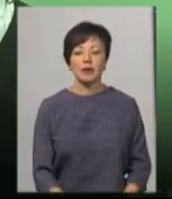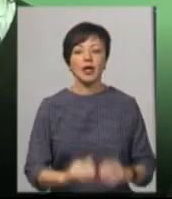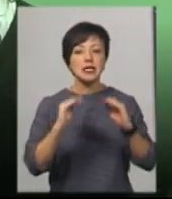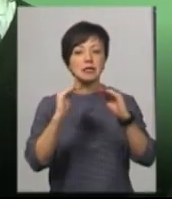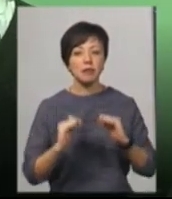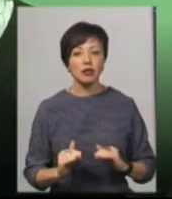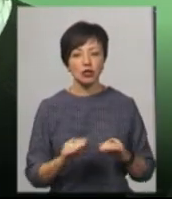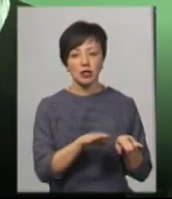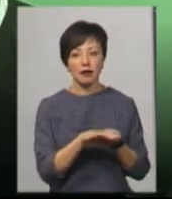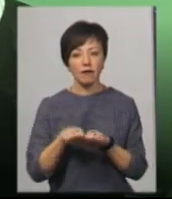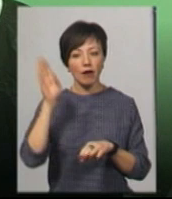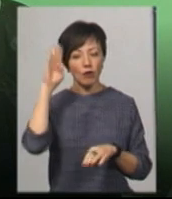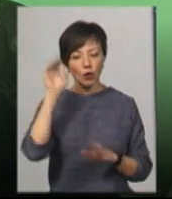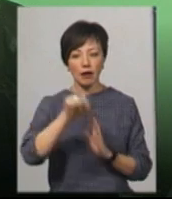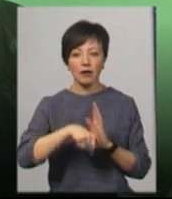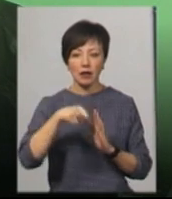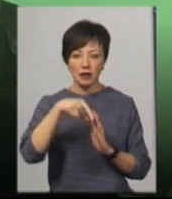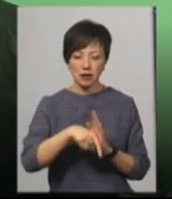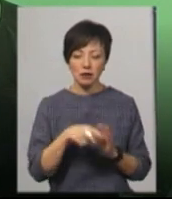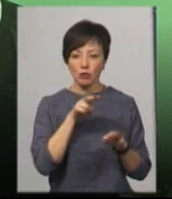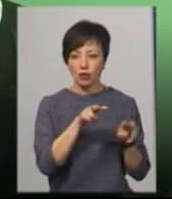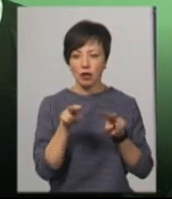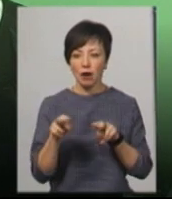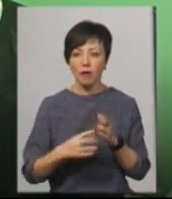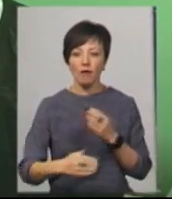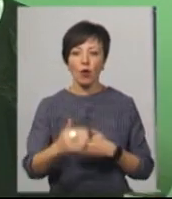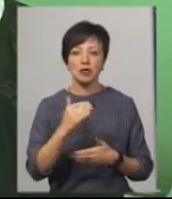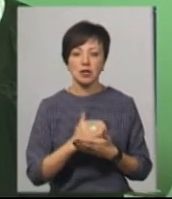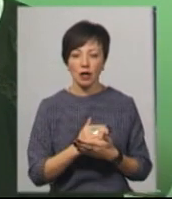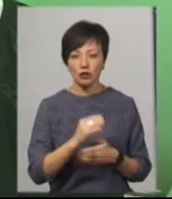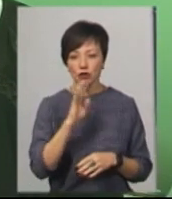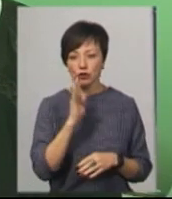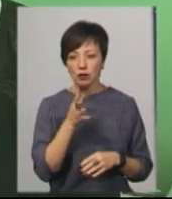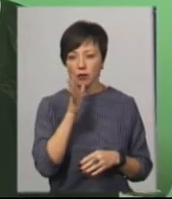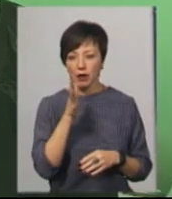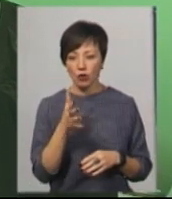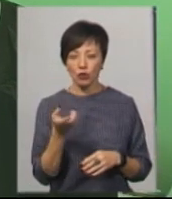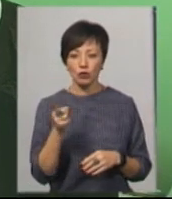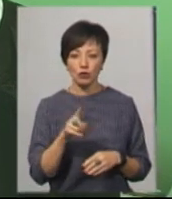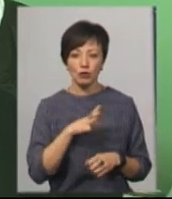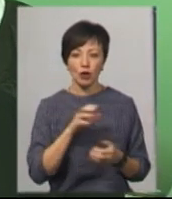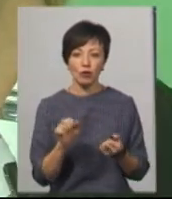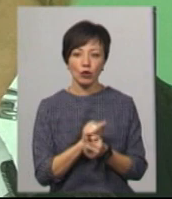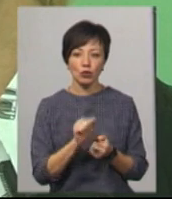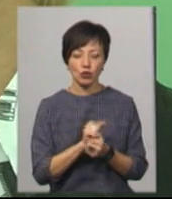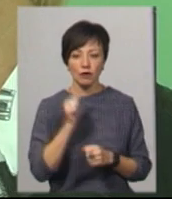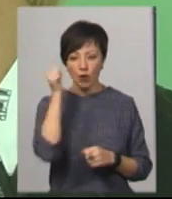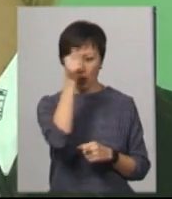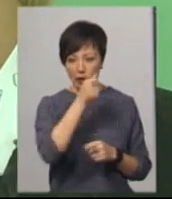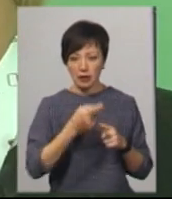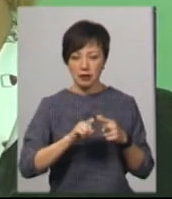рівня води в Криницях ми спостерігаємо в останні 4-5 років, тому що були посушливі роки. Це